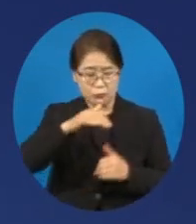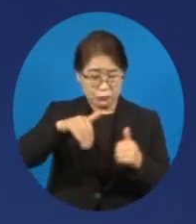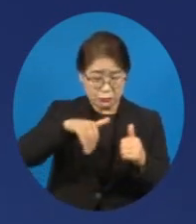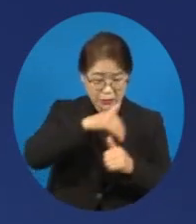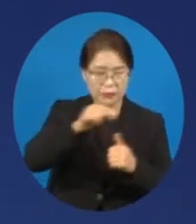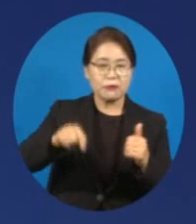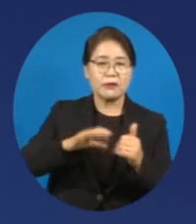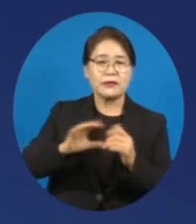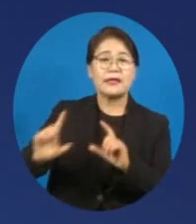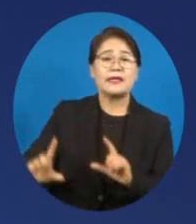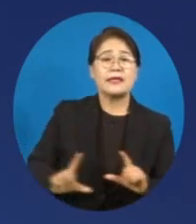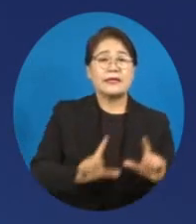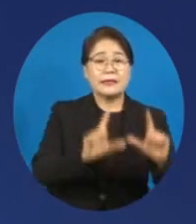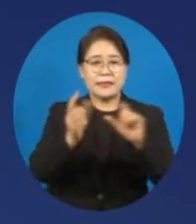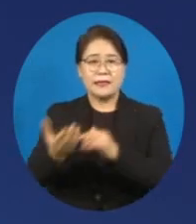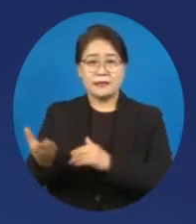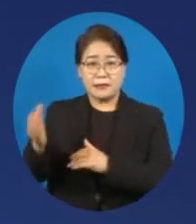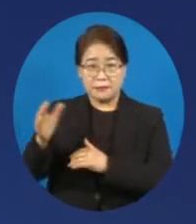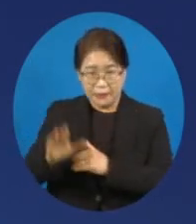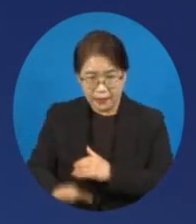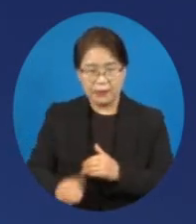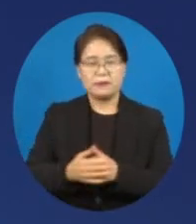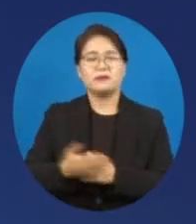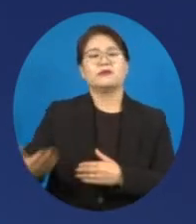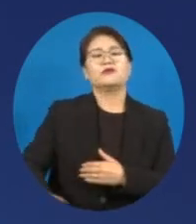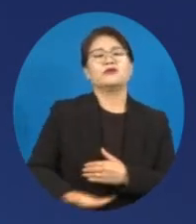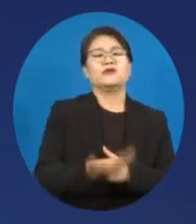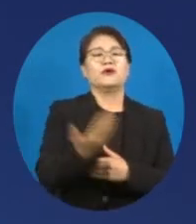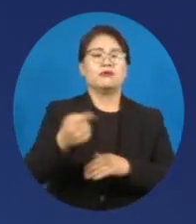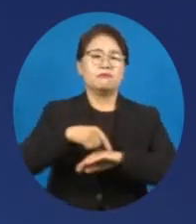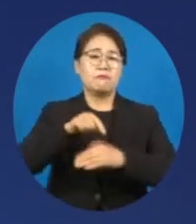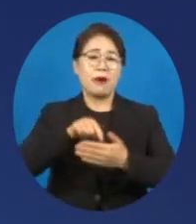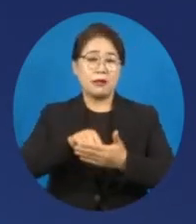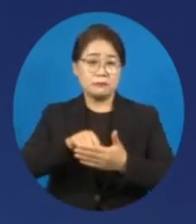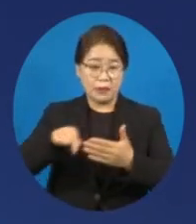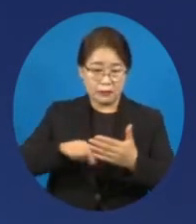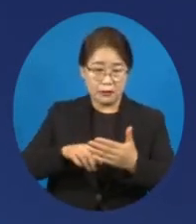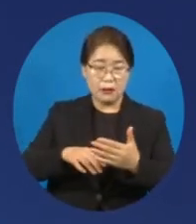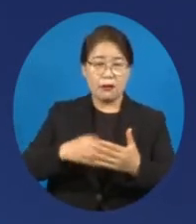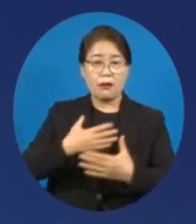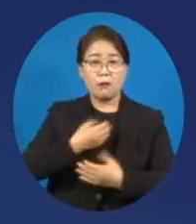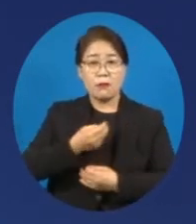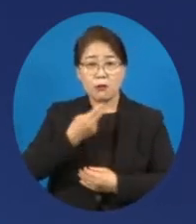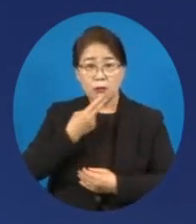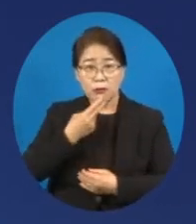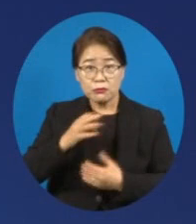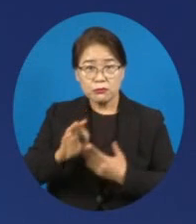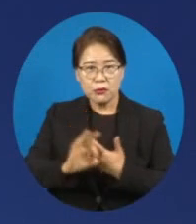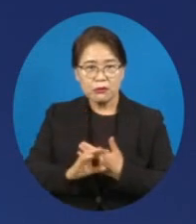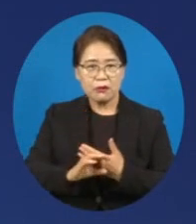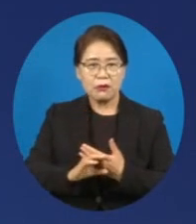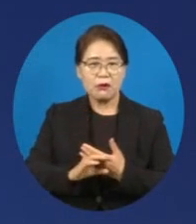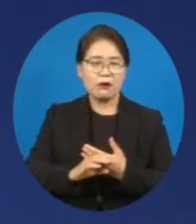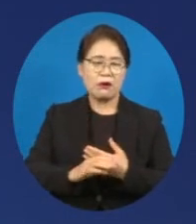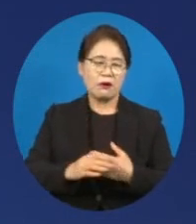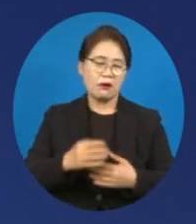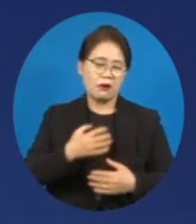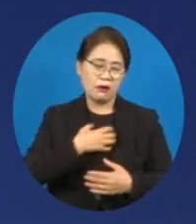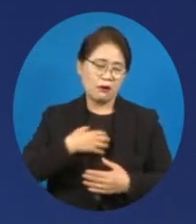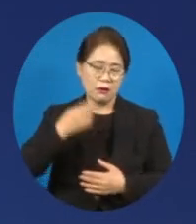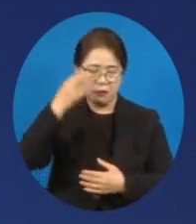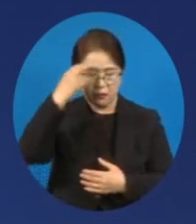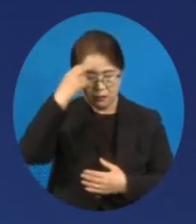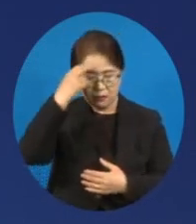가운데 산다고 할지라도 여러분의 마음속에 평안이 없다면 끊임없는 근심과